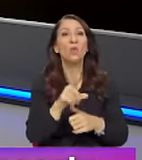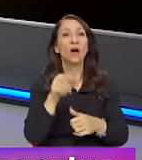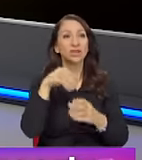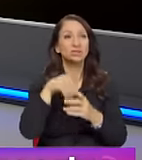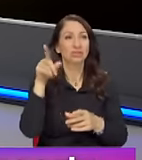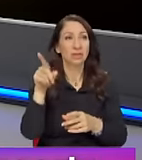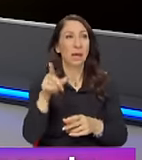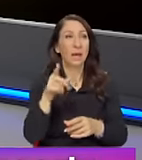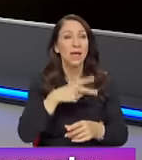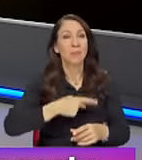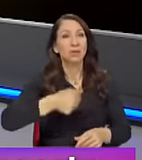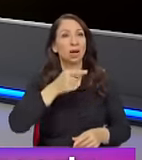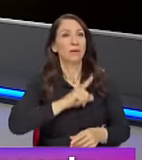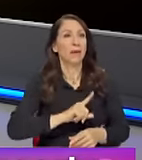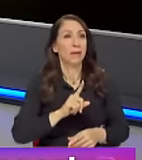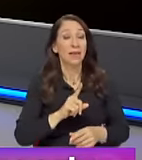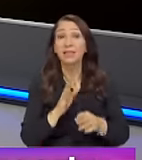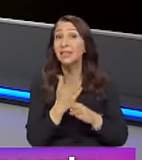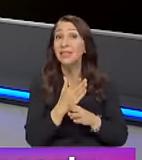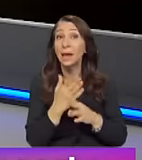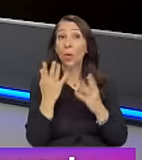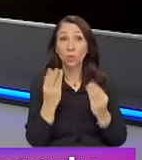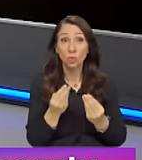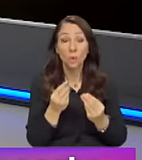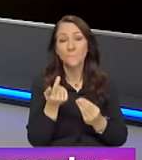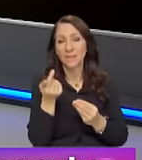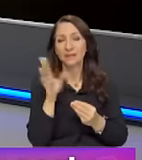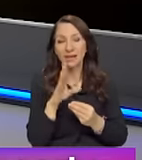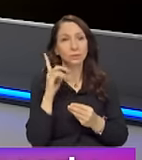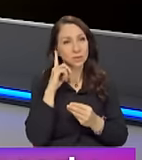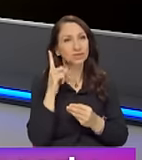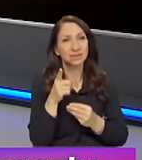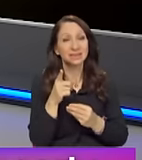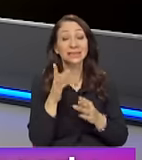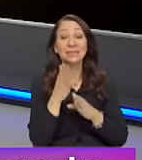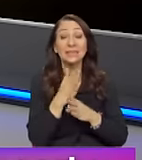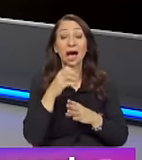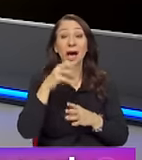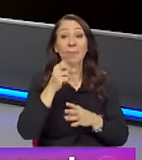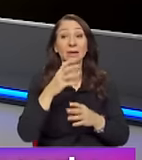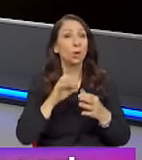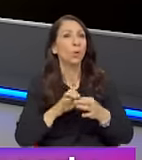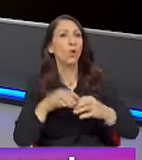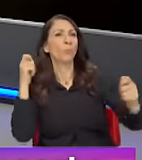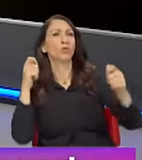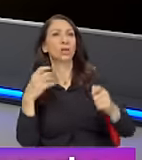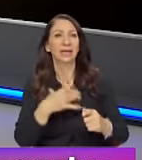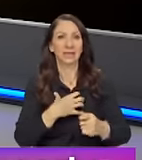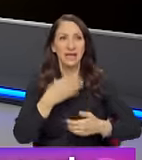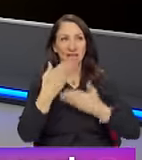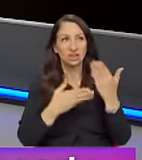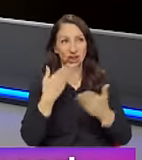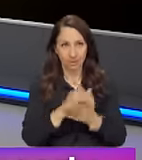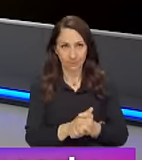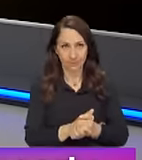Şanlıurfa'da belediye başkanı adayı. Neden olduğunu birazdan dinleyeceksiniz. Neden AK Parti'den koptuğunu kendisi anlatacak, tarif